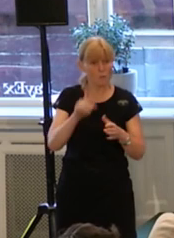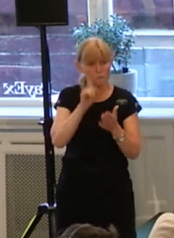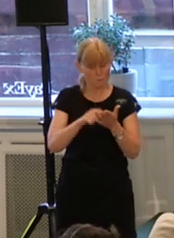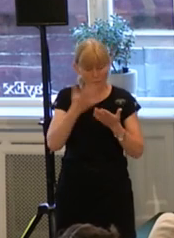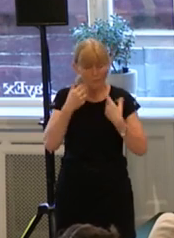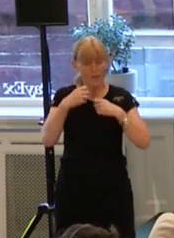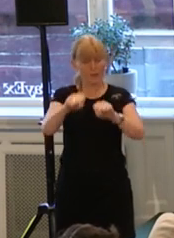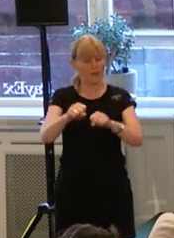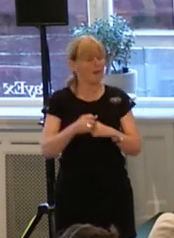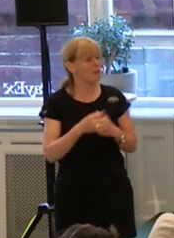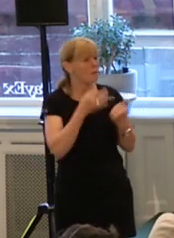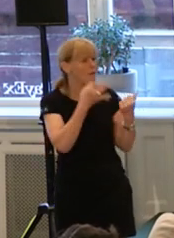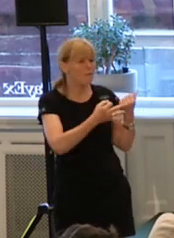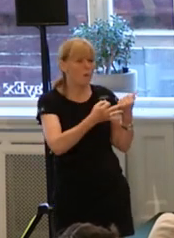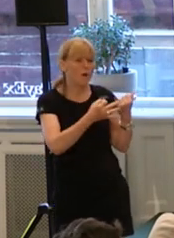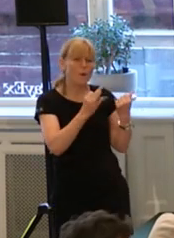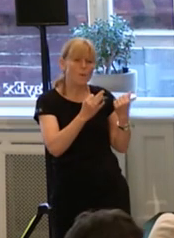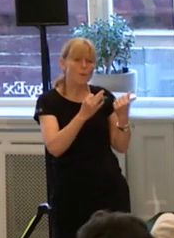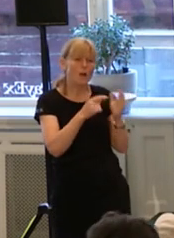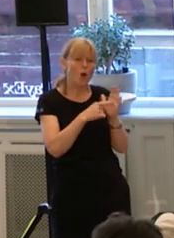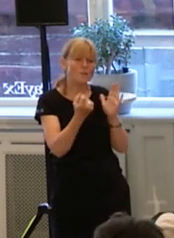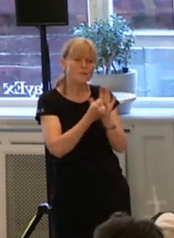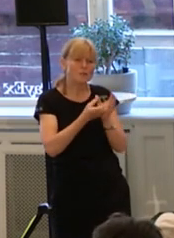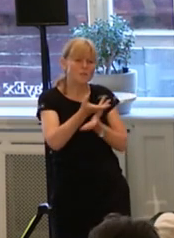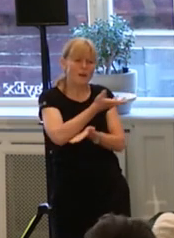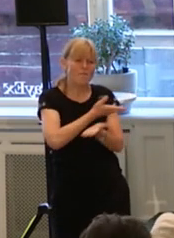agera. Men Pia, hur skulle en lagstiftning om samverkan se ut?